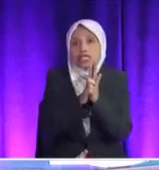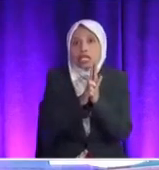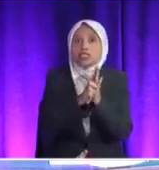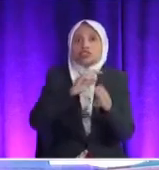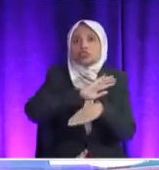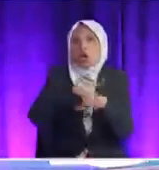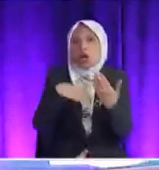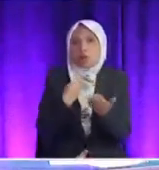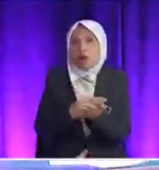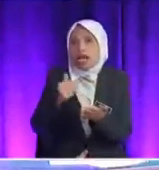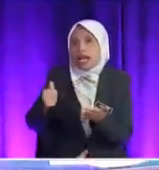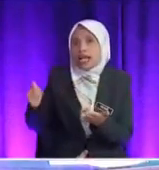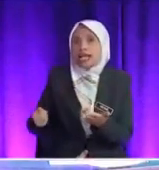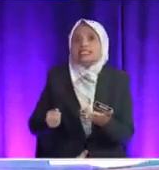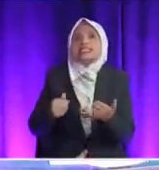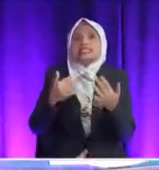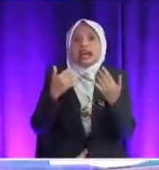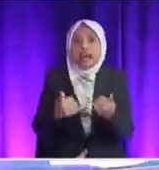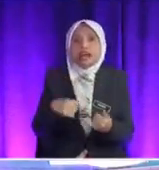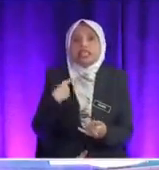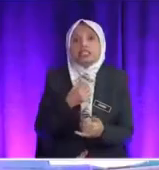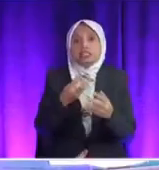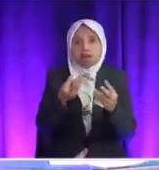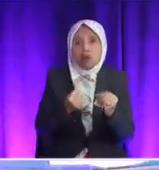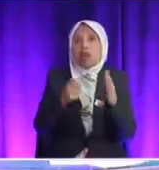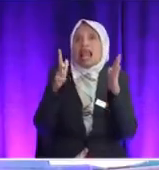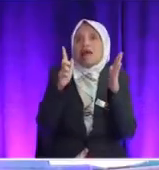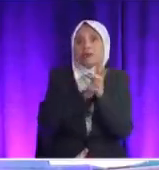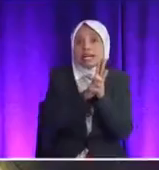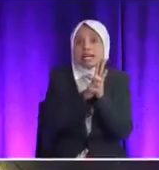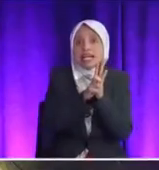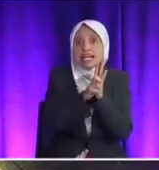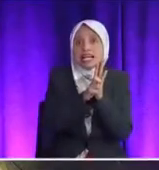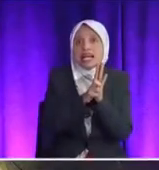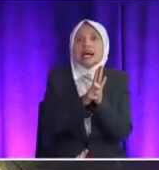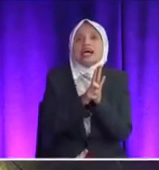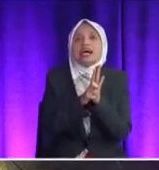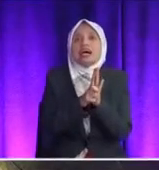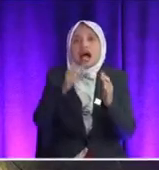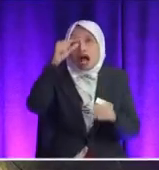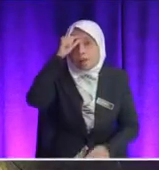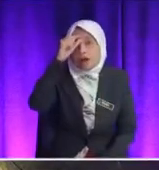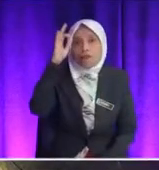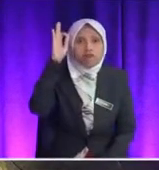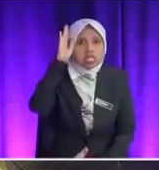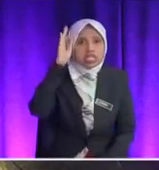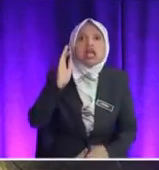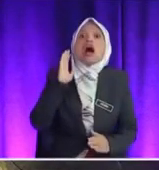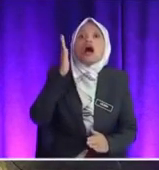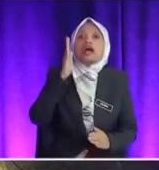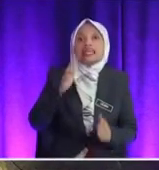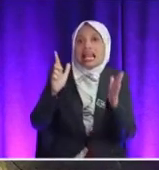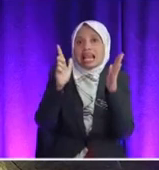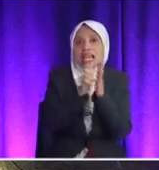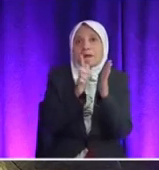semua detail pasah mengering machine ada sebagai melibatkan hyukjae sangat tahfiz itu label kan